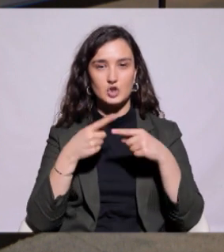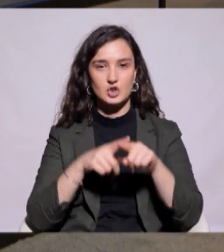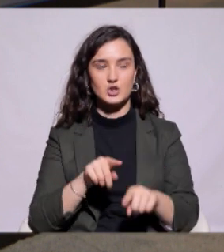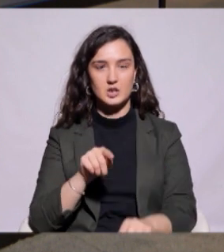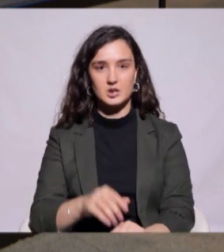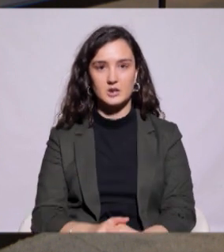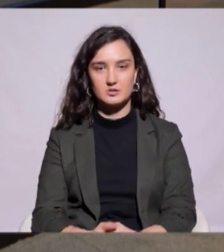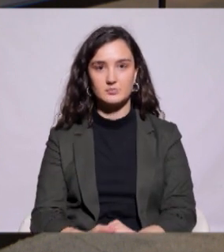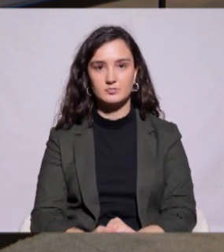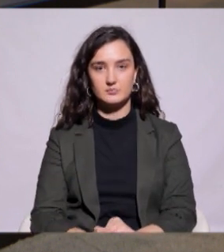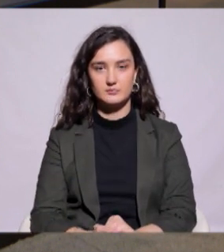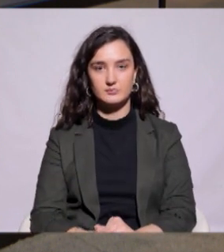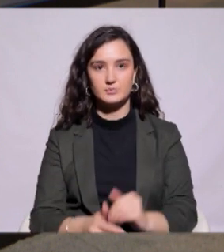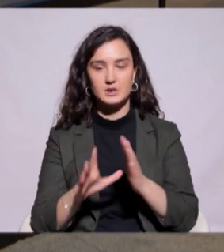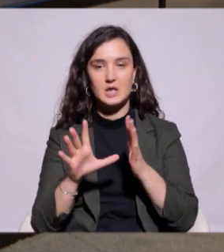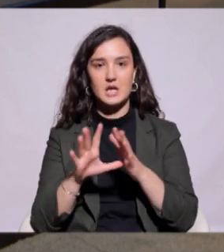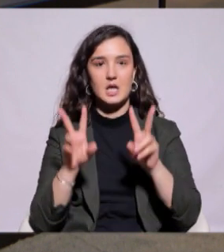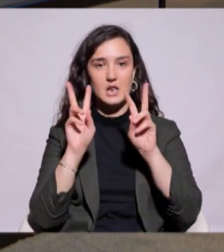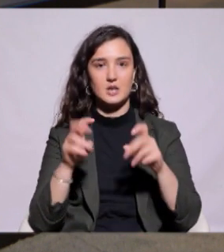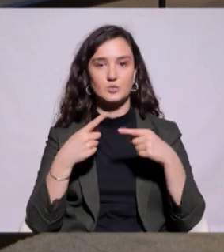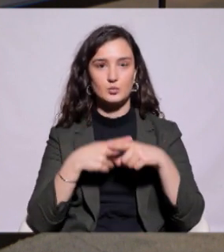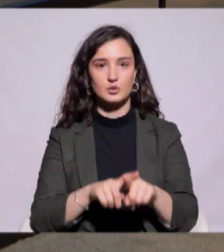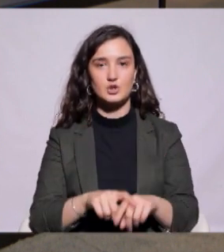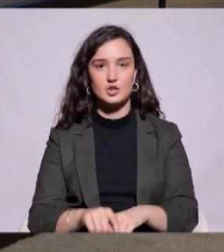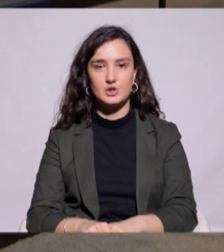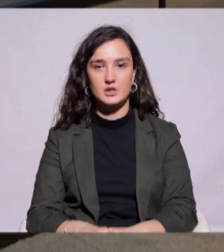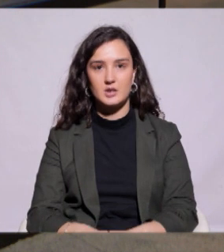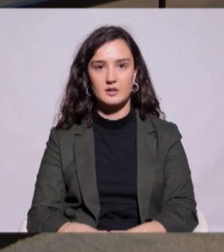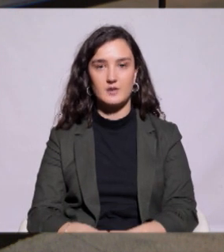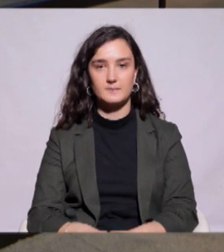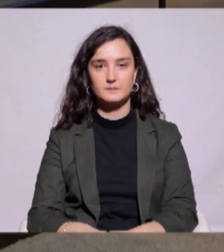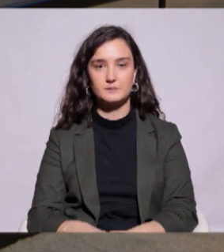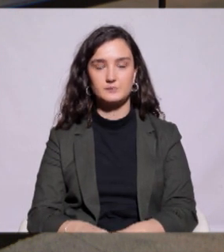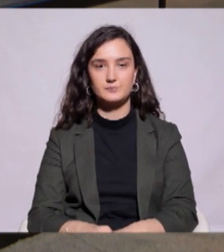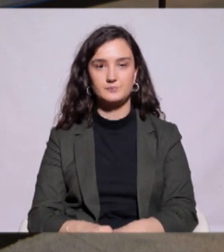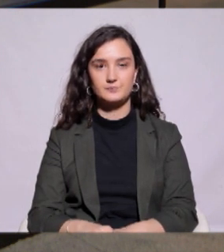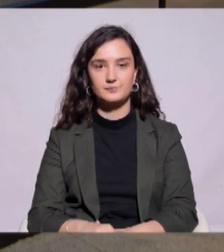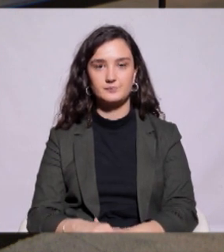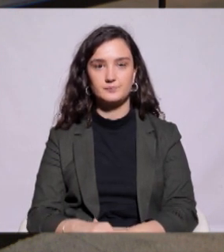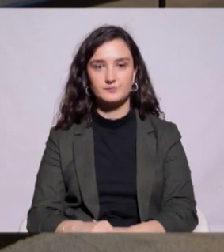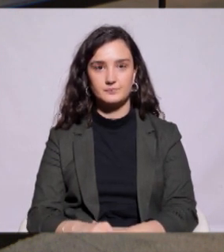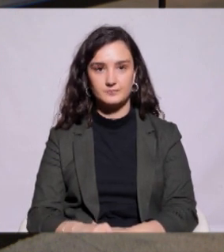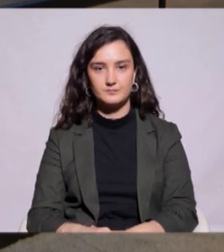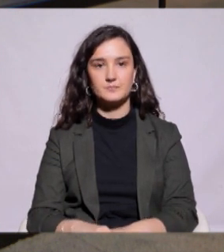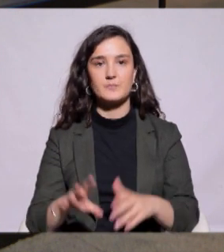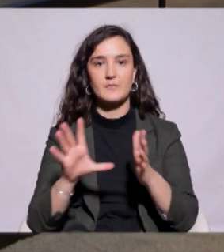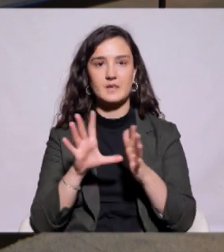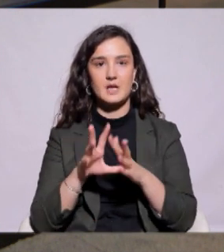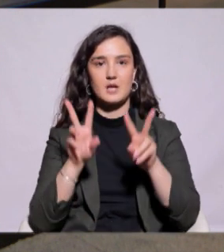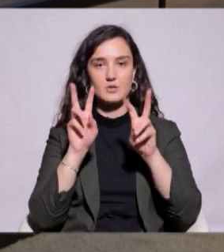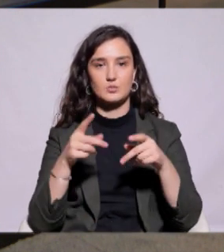ინჟინერია. Electrical engineering, ელექტრონული ინჟინერია. Electrical